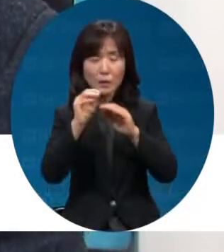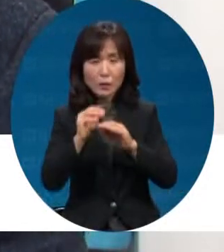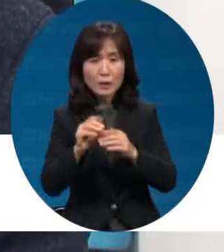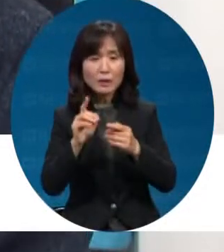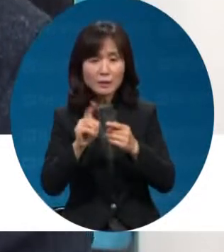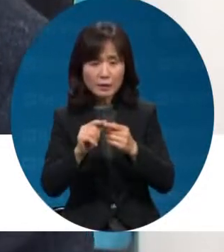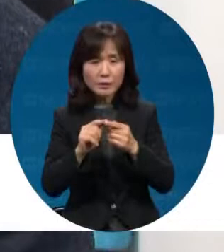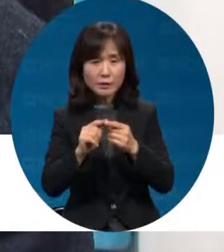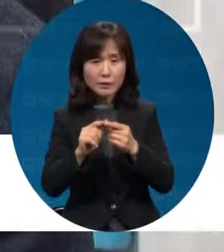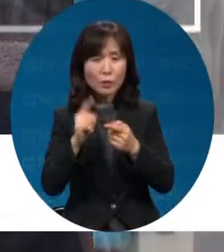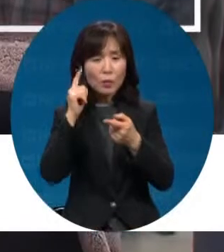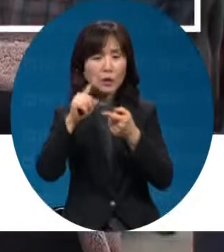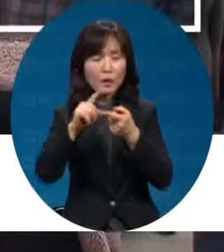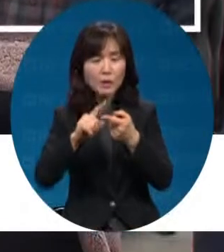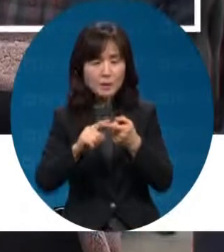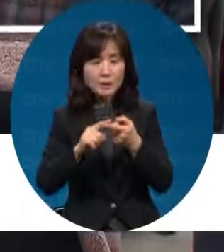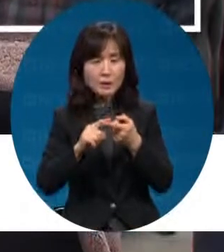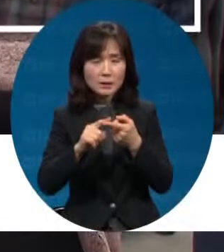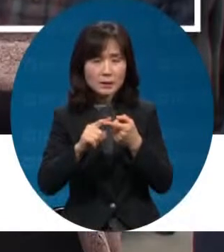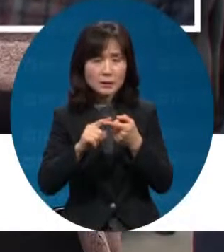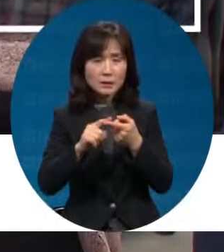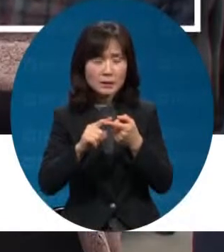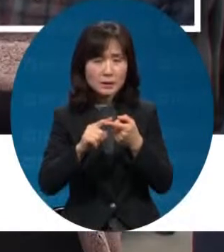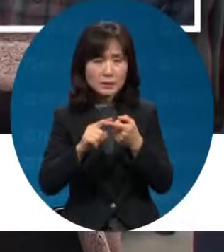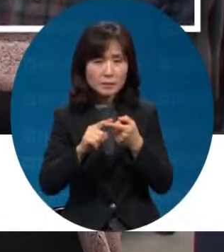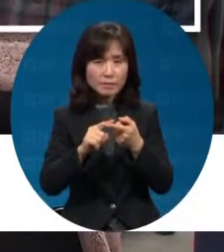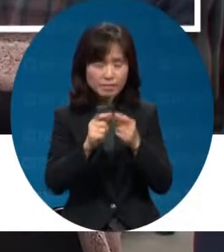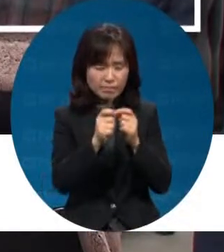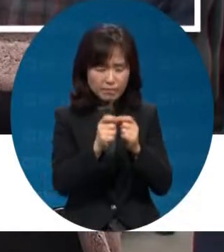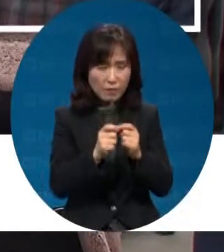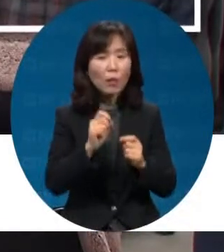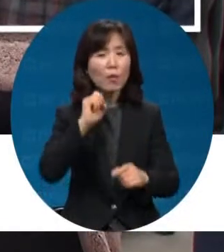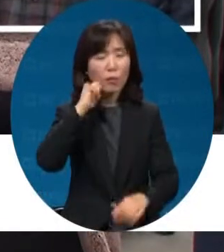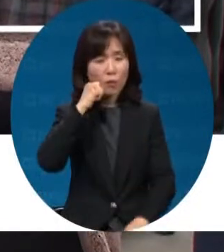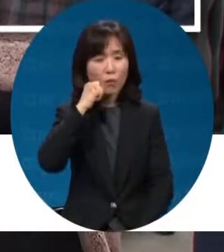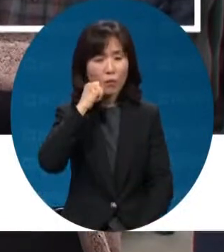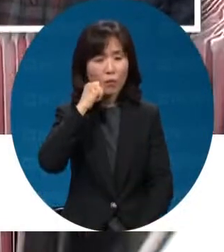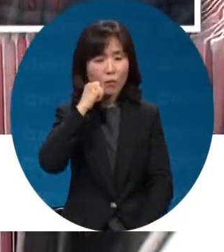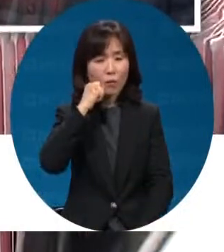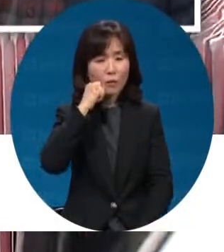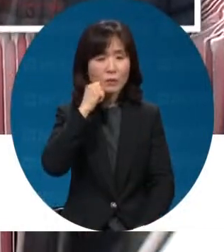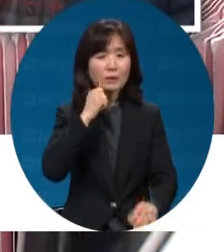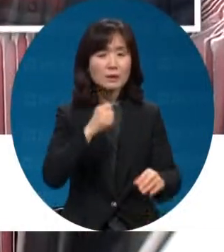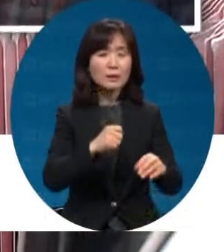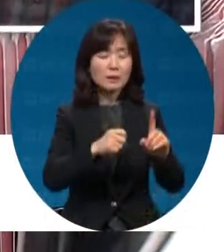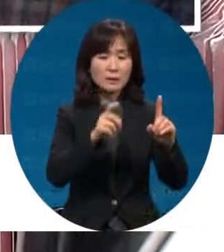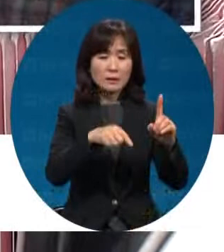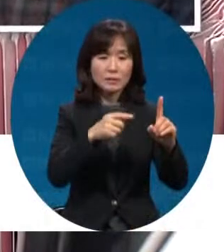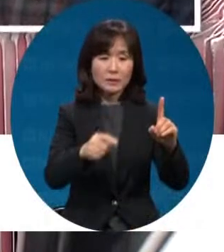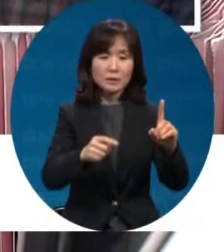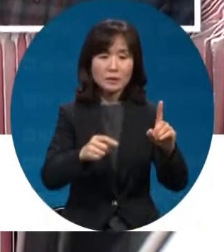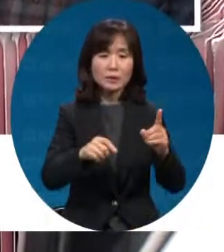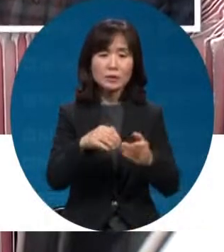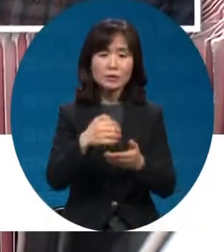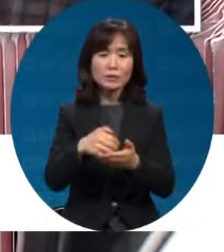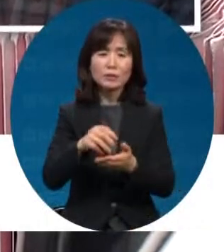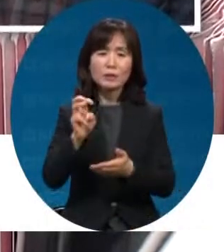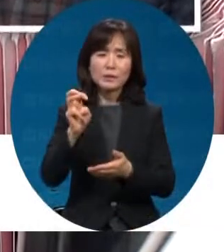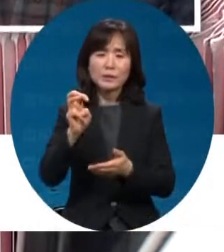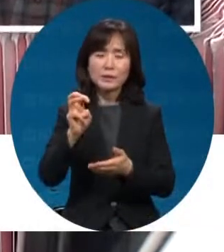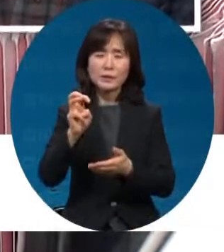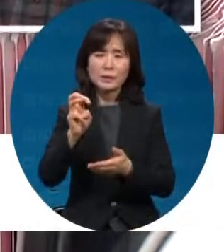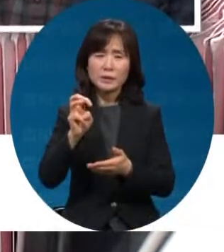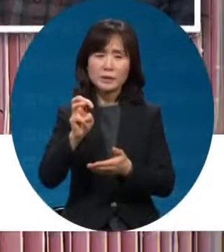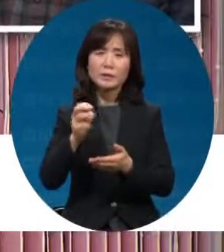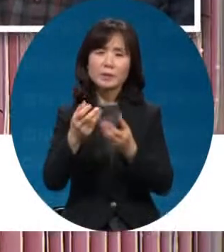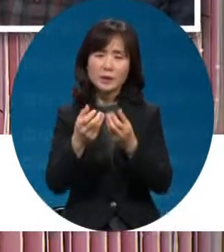대한 어떤 관심이 촘촘하게 이루어지지 못하고 최대 1인당 30건 이내의 사례 관리가 될 수 있도록